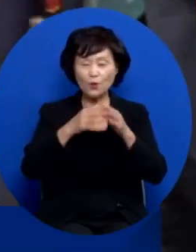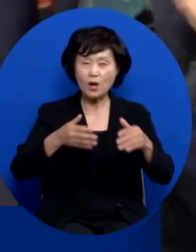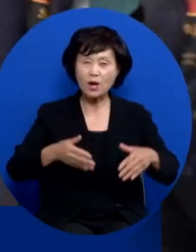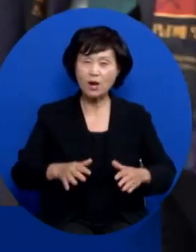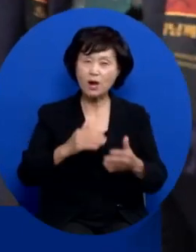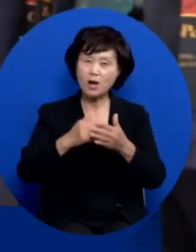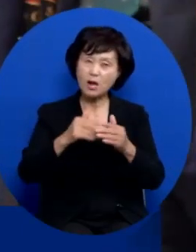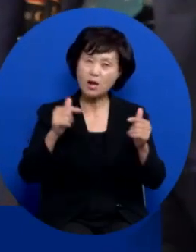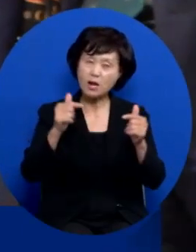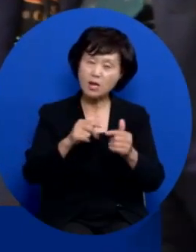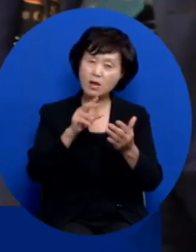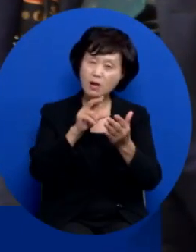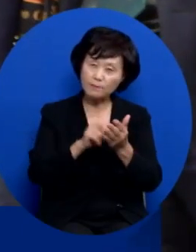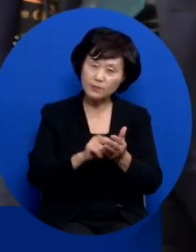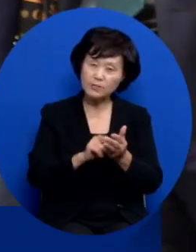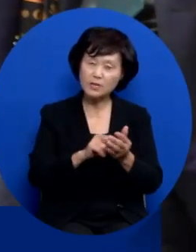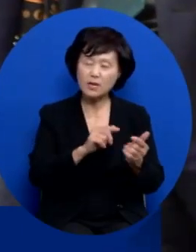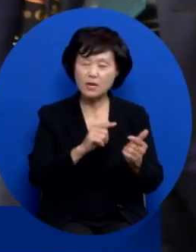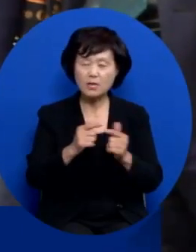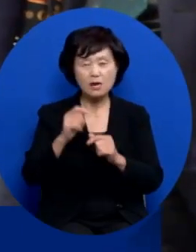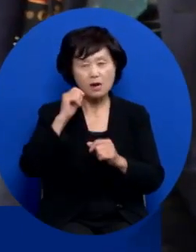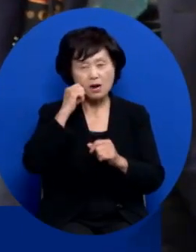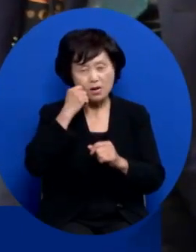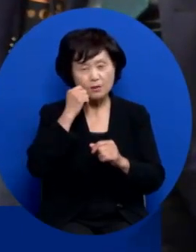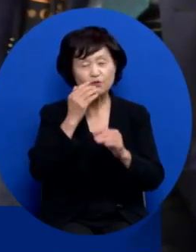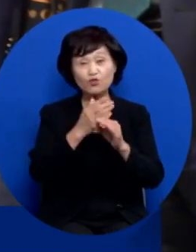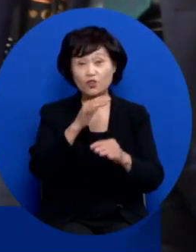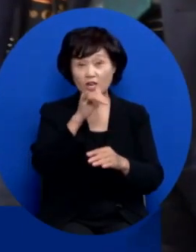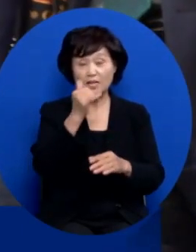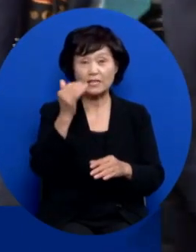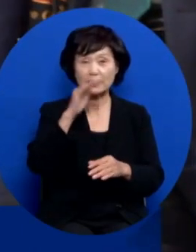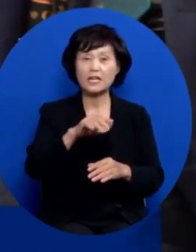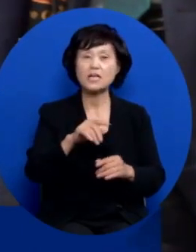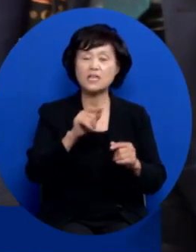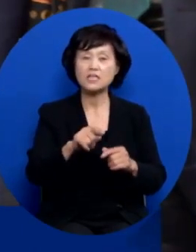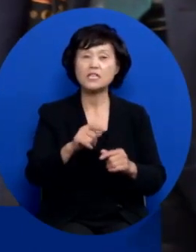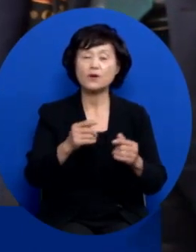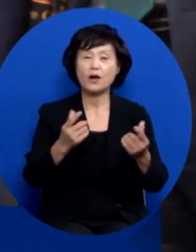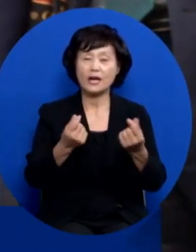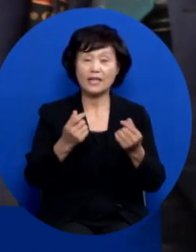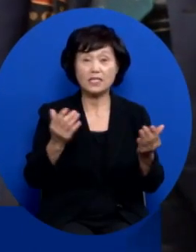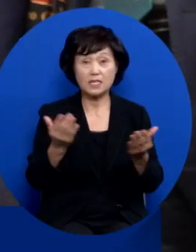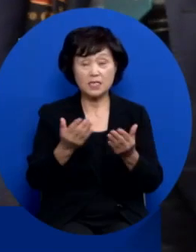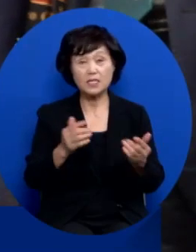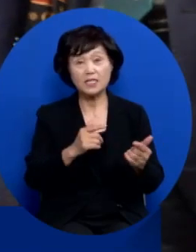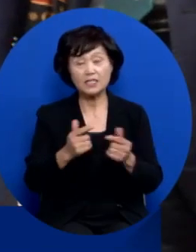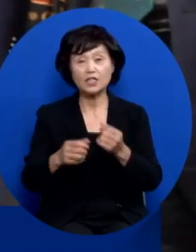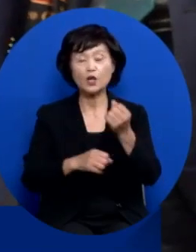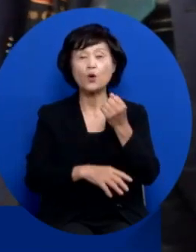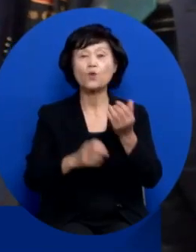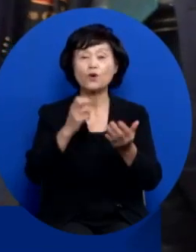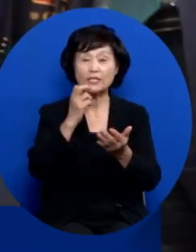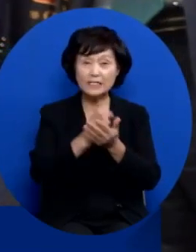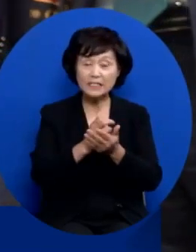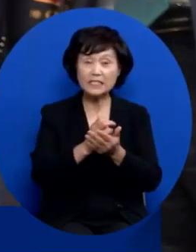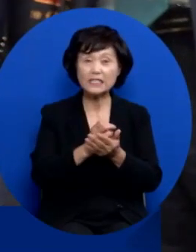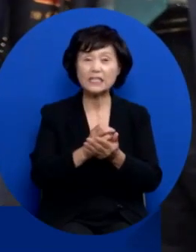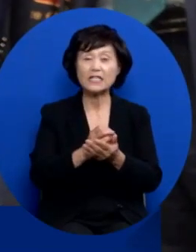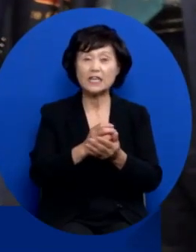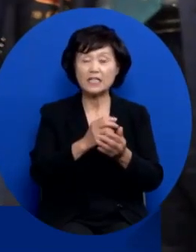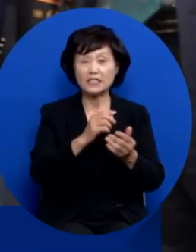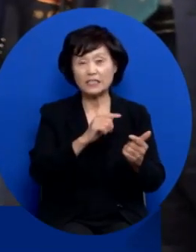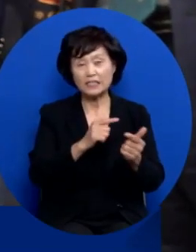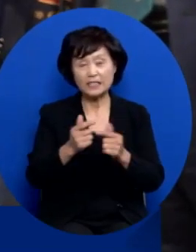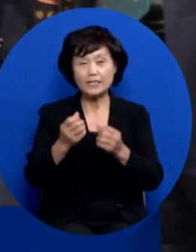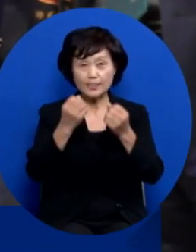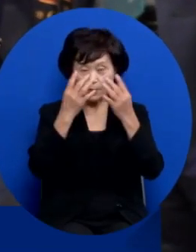함께 여러 어려움들이 봉착하고 있는데, 이 부분들을 원칙과 원리적인 부분들을